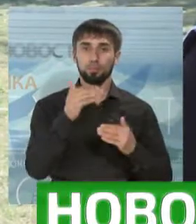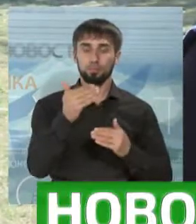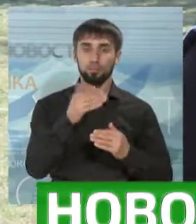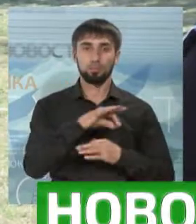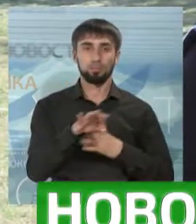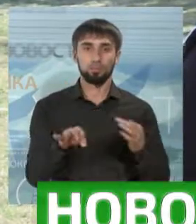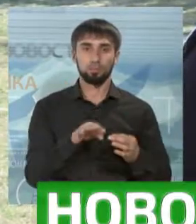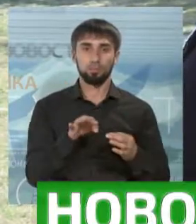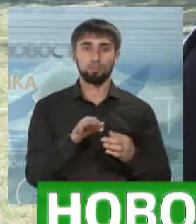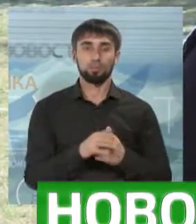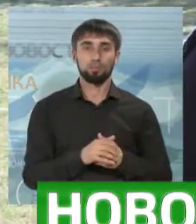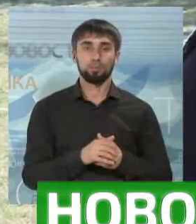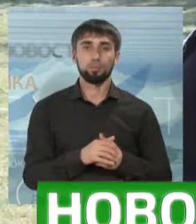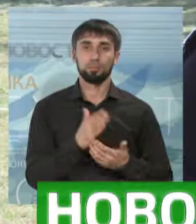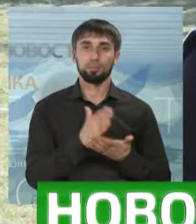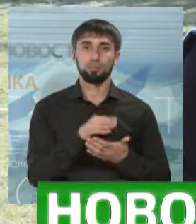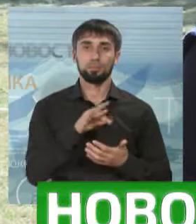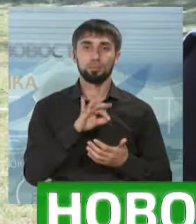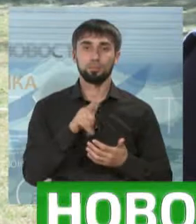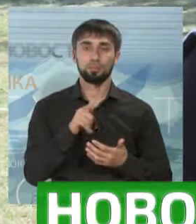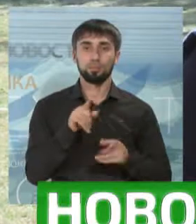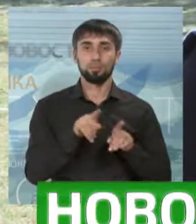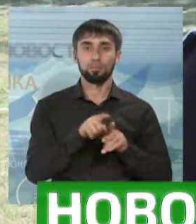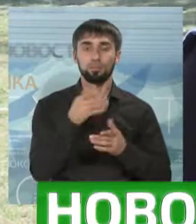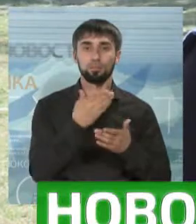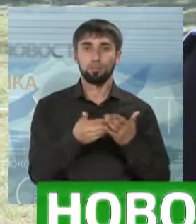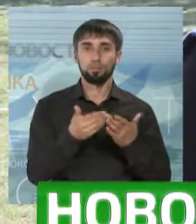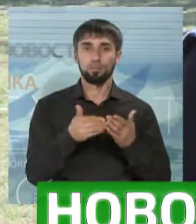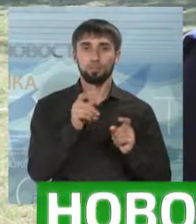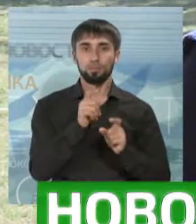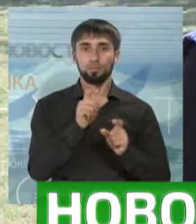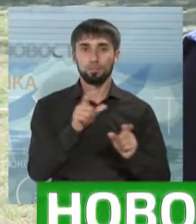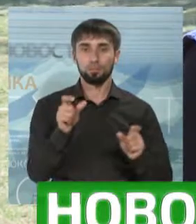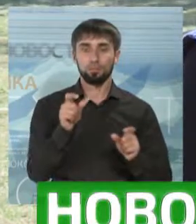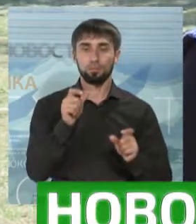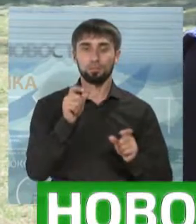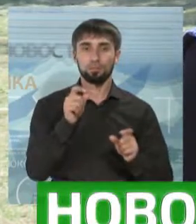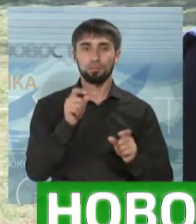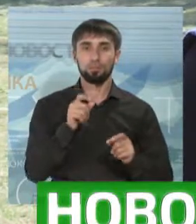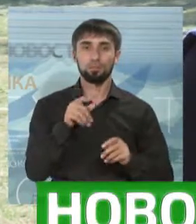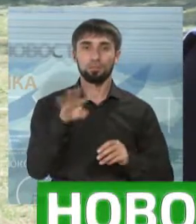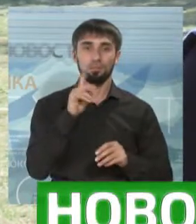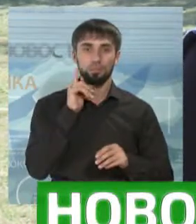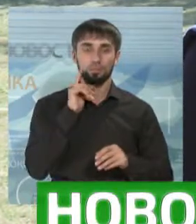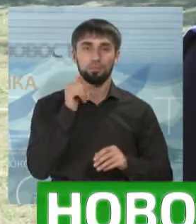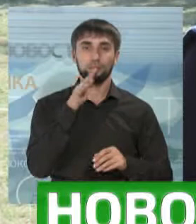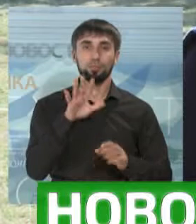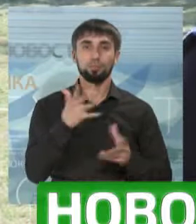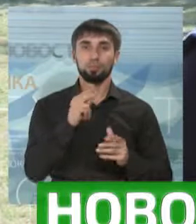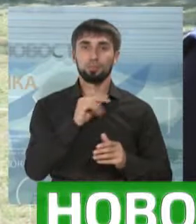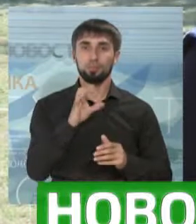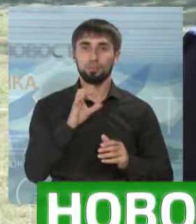оказываются тренинговые такие вот объяснения ребятам, где их обучают в чрезвычайных ситуациях, что им делать,